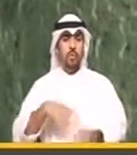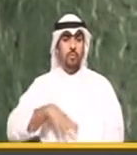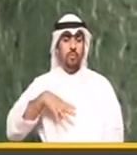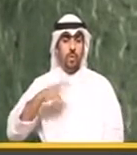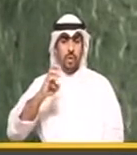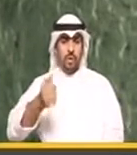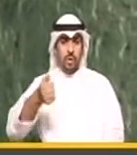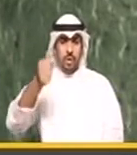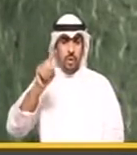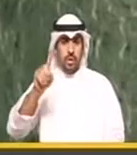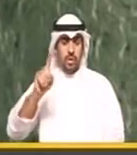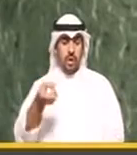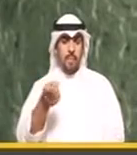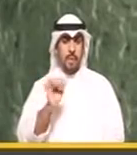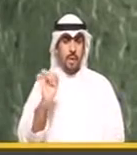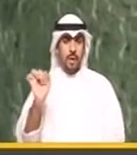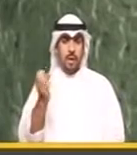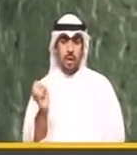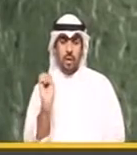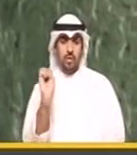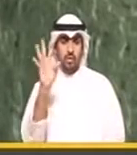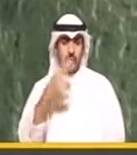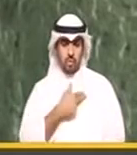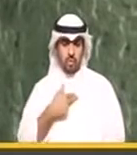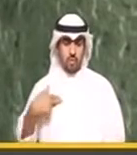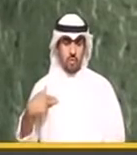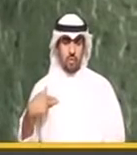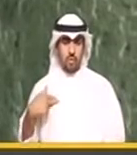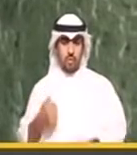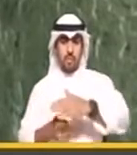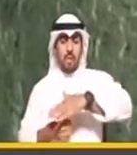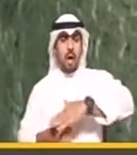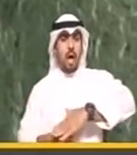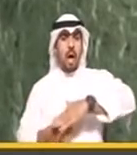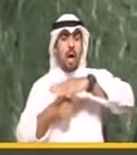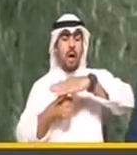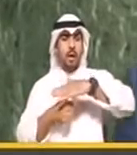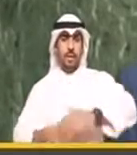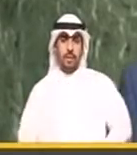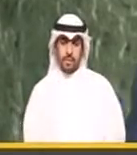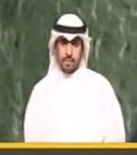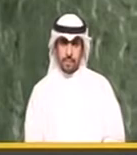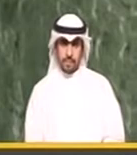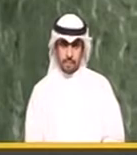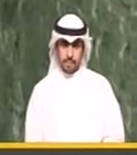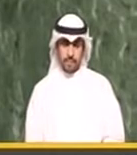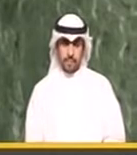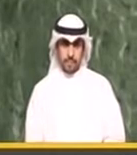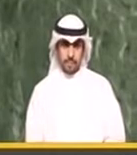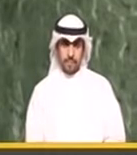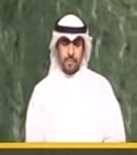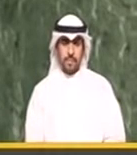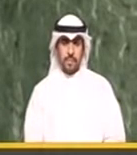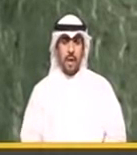الشيخ صباح الاحمد الجابر الصباح حفظه الله ورعاه سمو الشيخ جابر المبارك الحمد الصباح رئيس